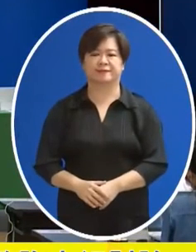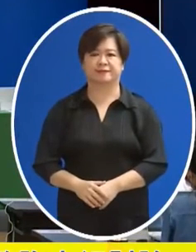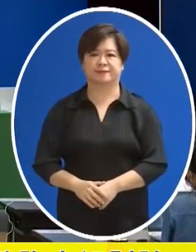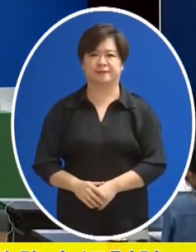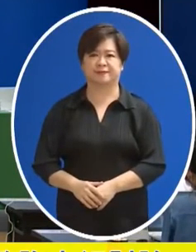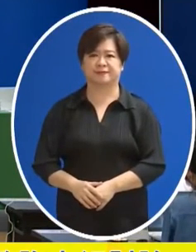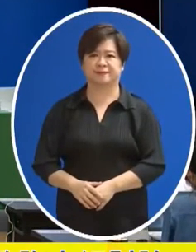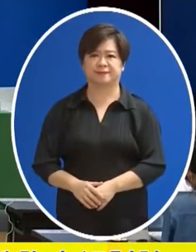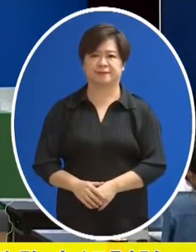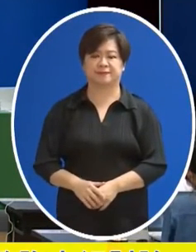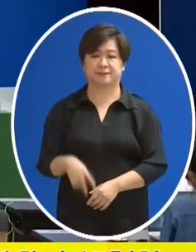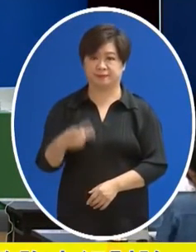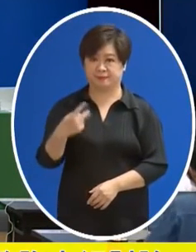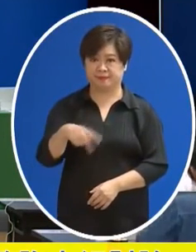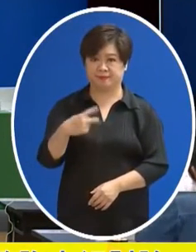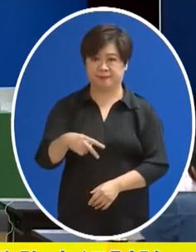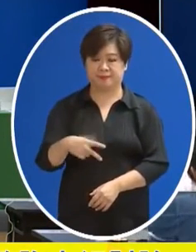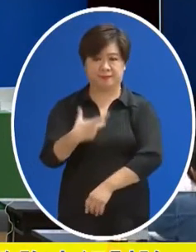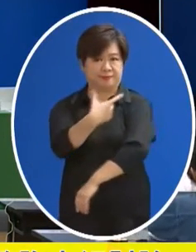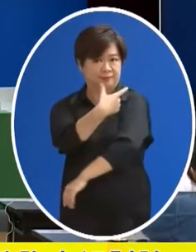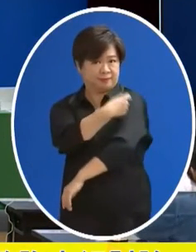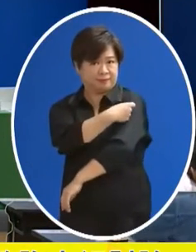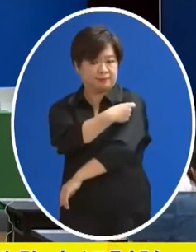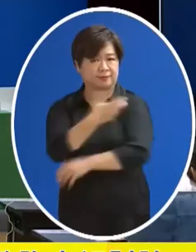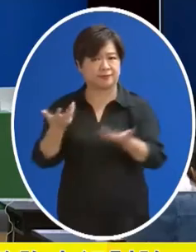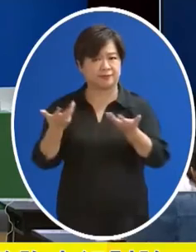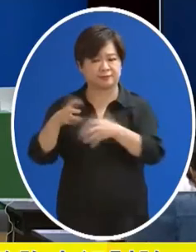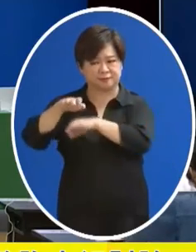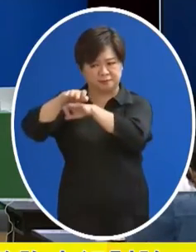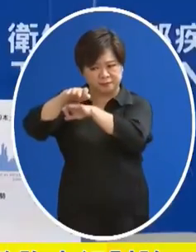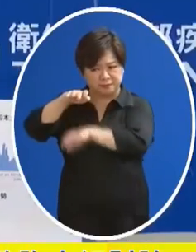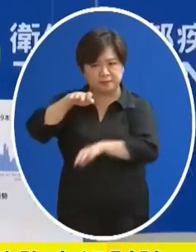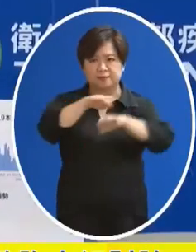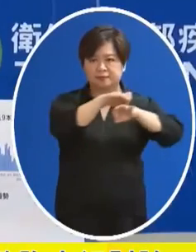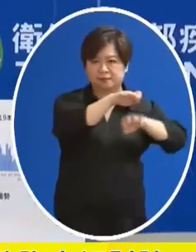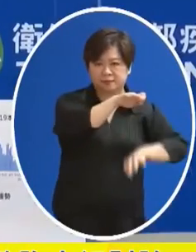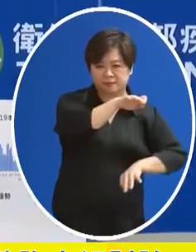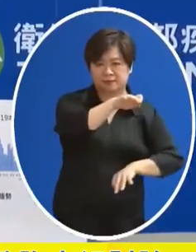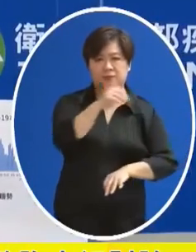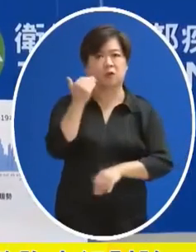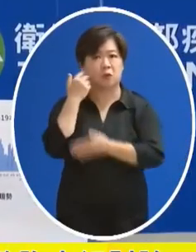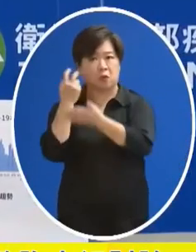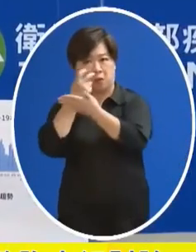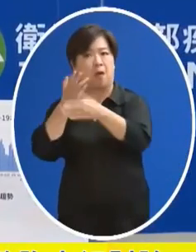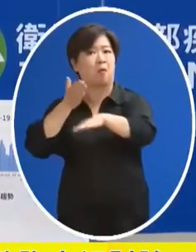好，那至于就是说在打，如果在造册里面那已经审查